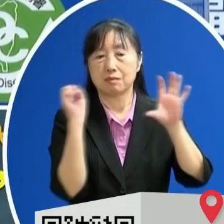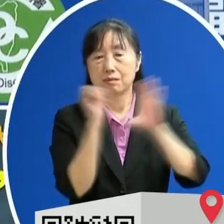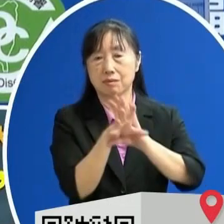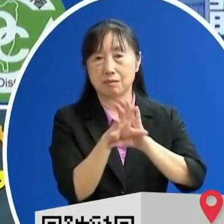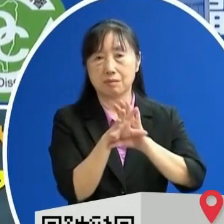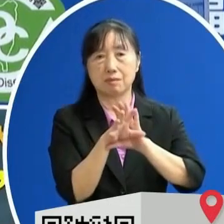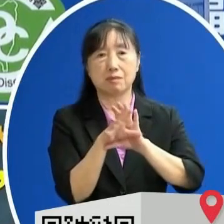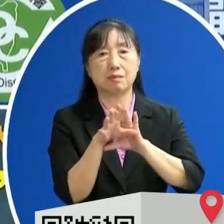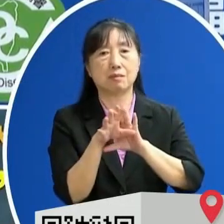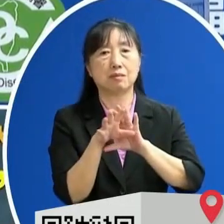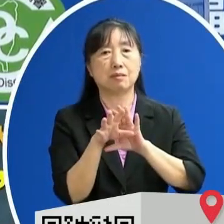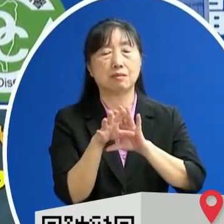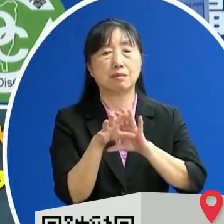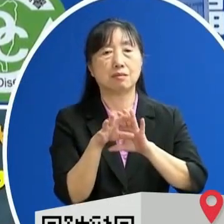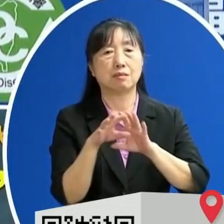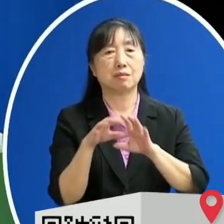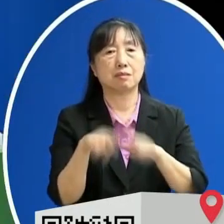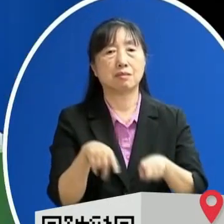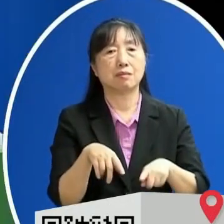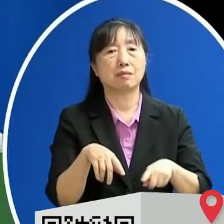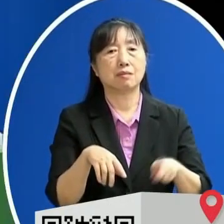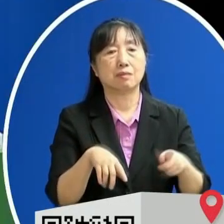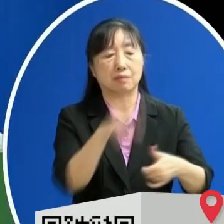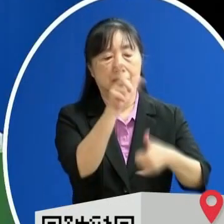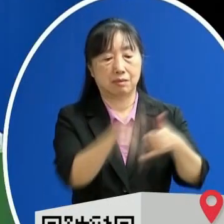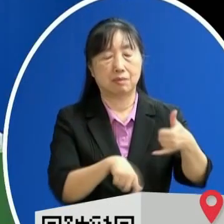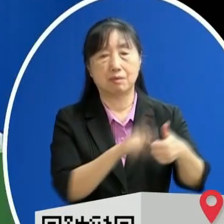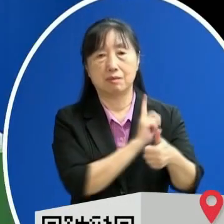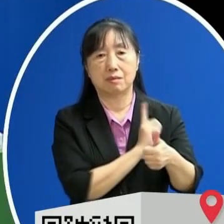那个个人的那什么网